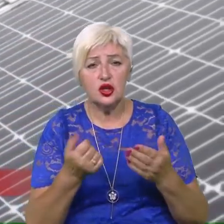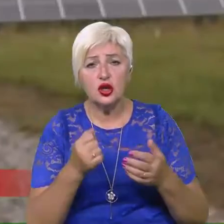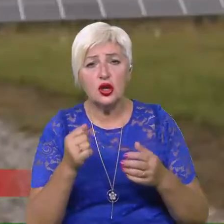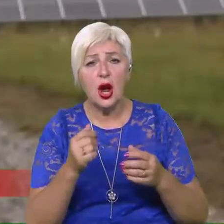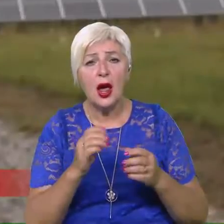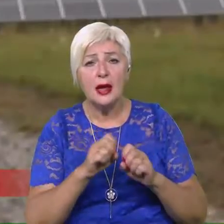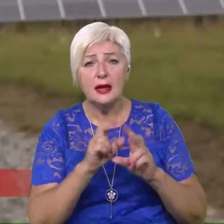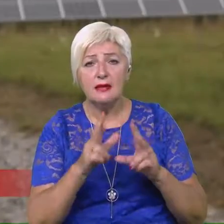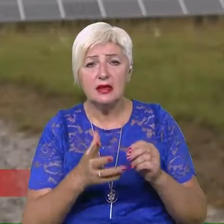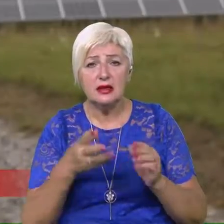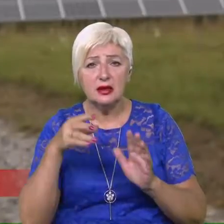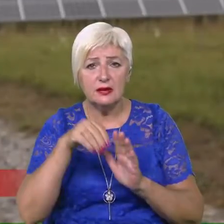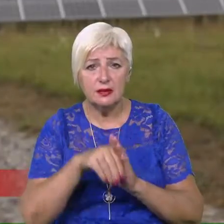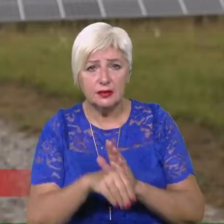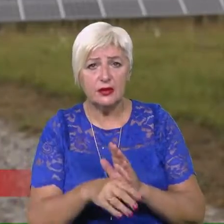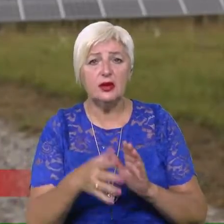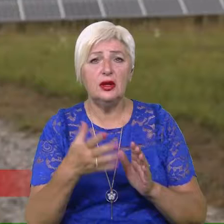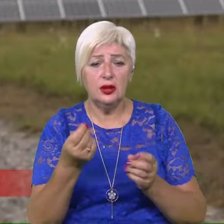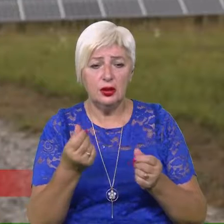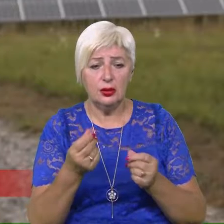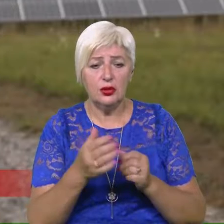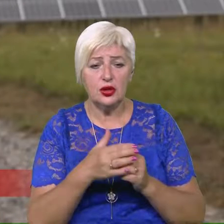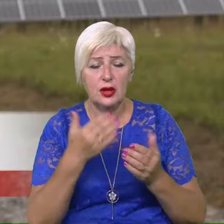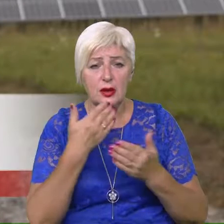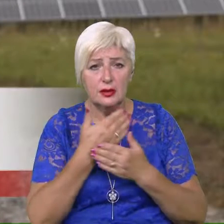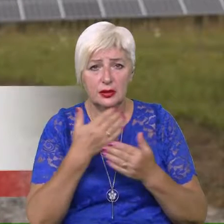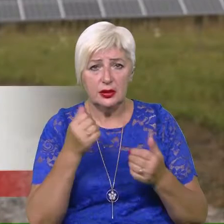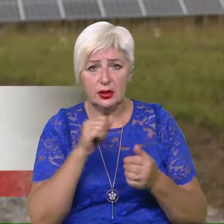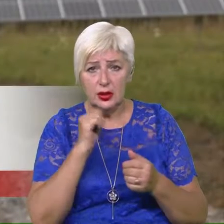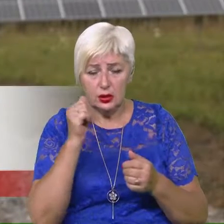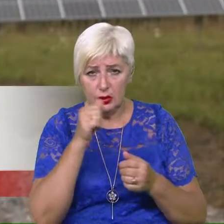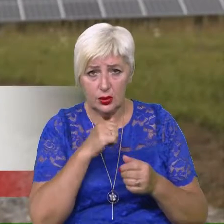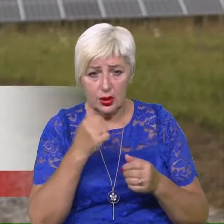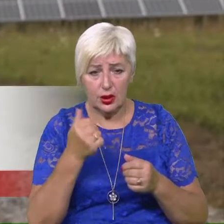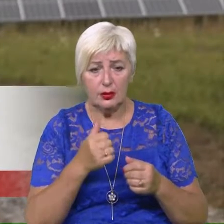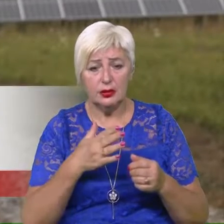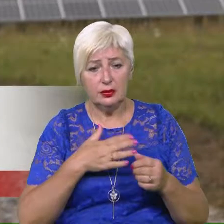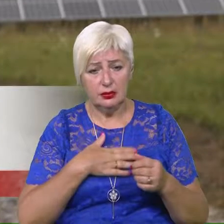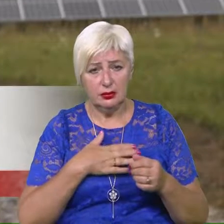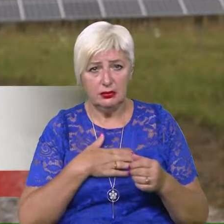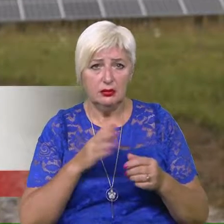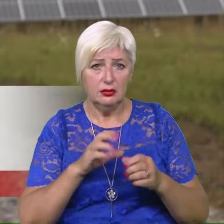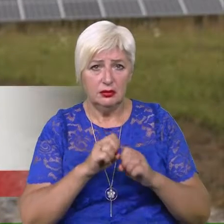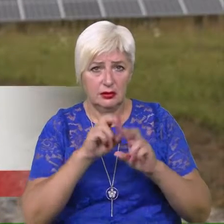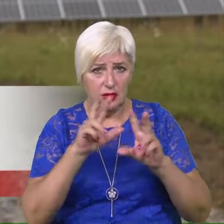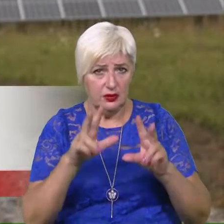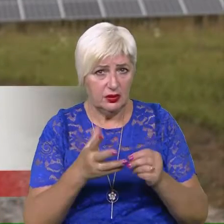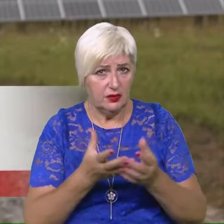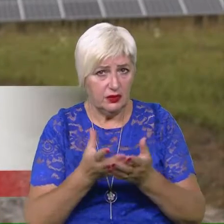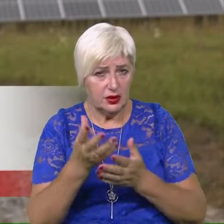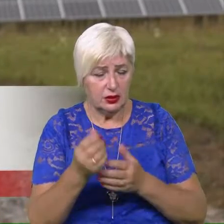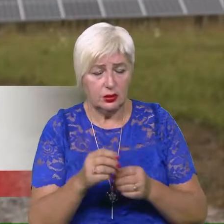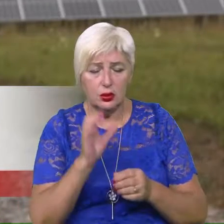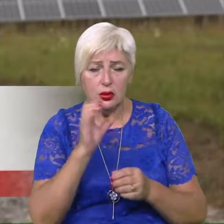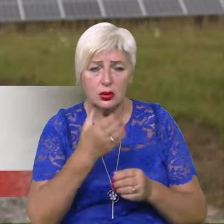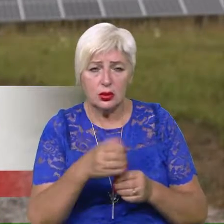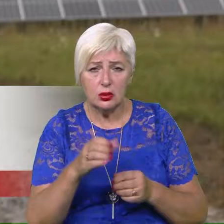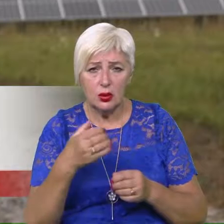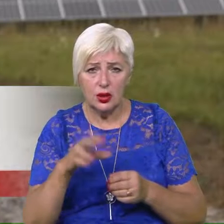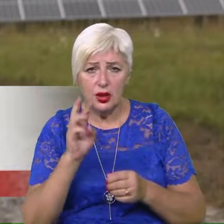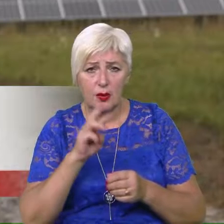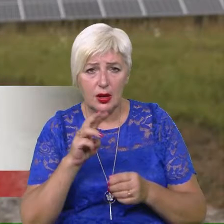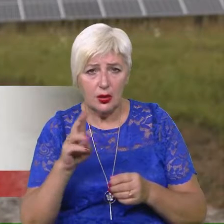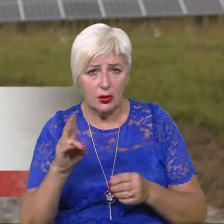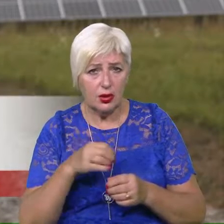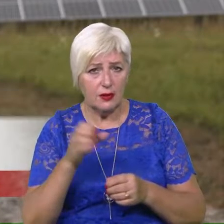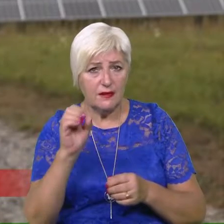Україні. Останніми роками норвезькі компанії інвестують в Україну сотні мільйонів євро. Вони мають амбітні плани продовжувати таку